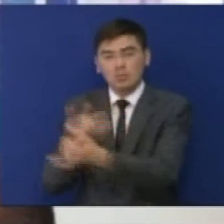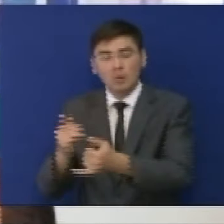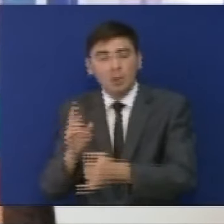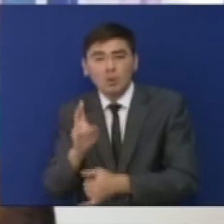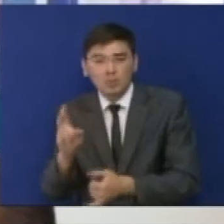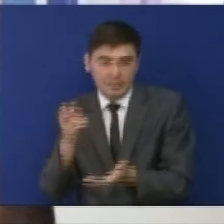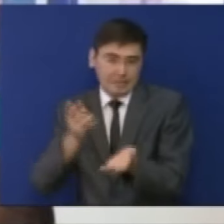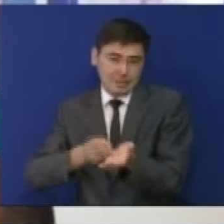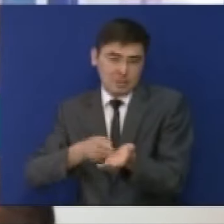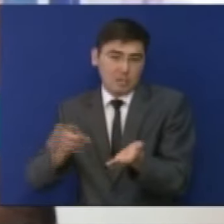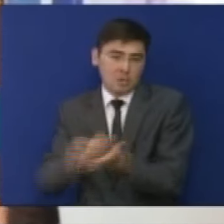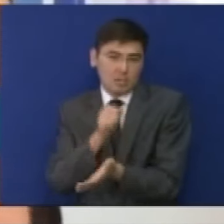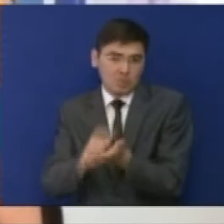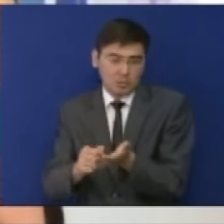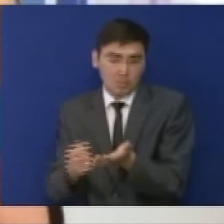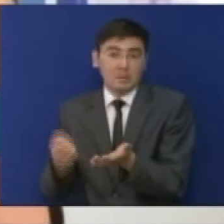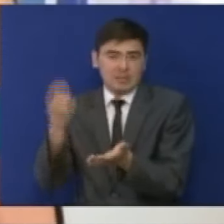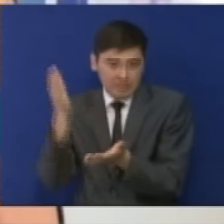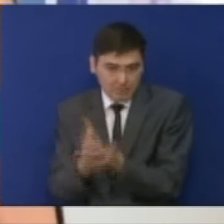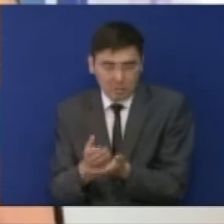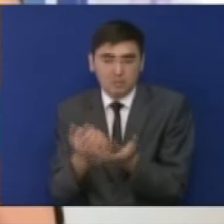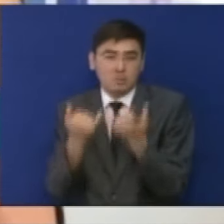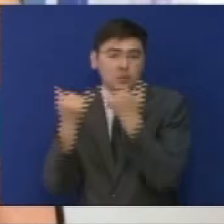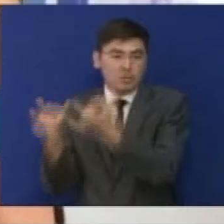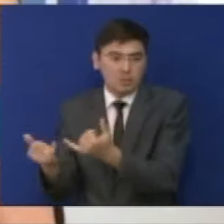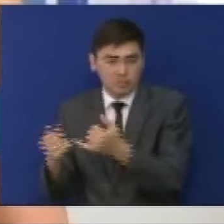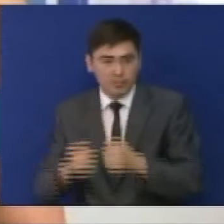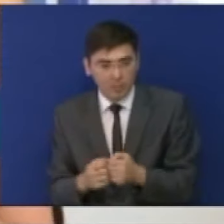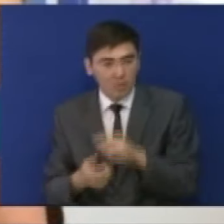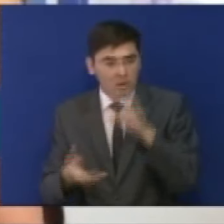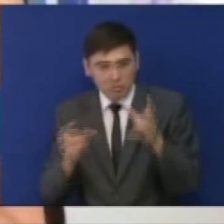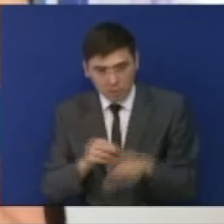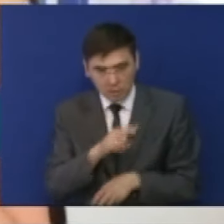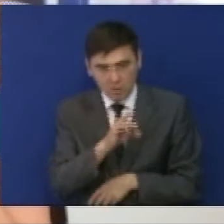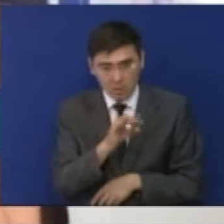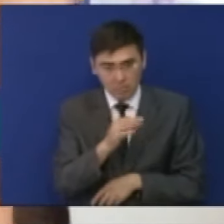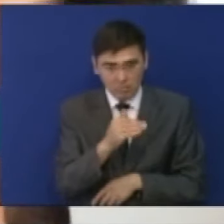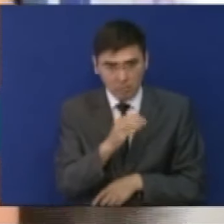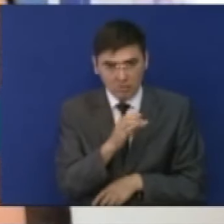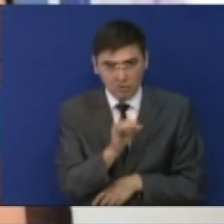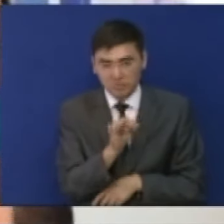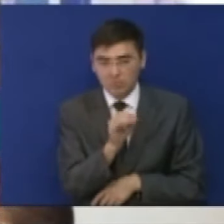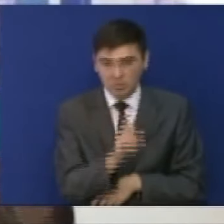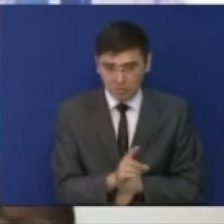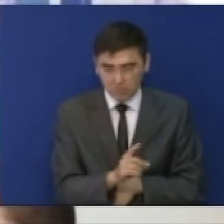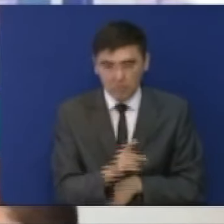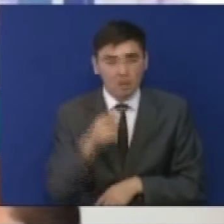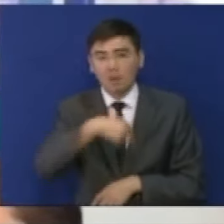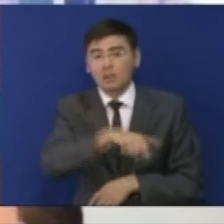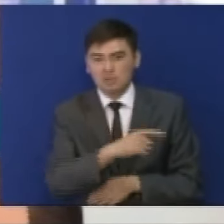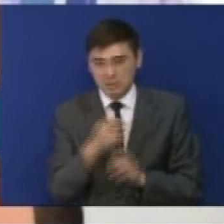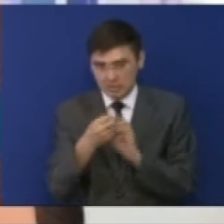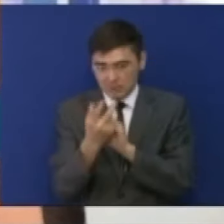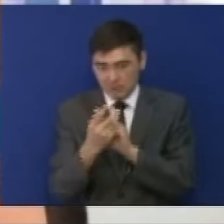льготы, но при наличии подтверждающих документов. Тем самым профсоюз работников ссылается на